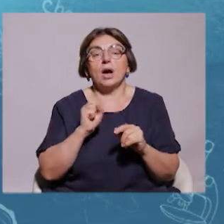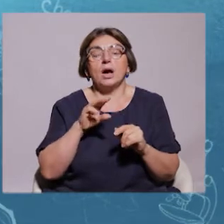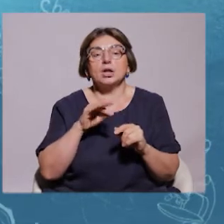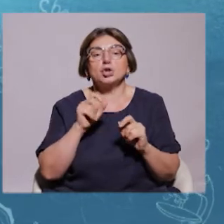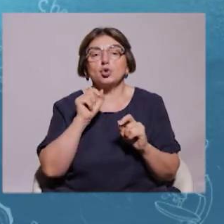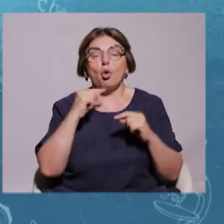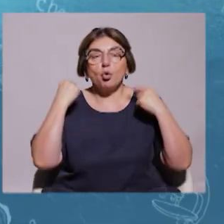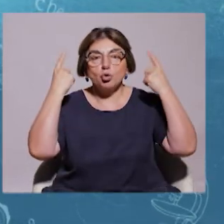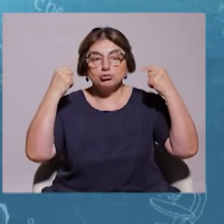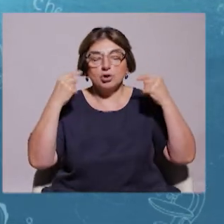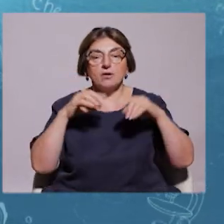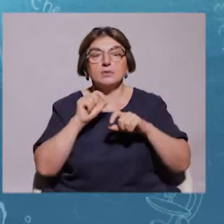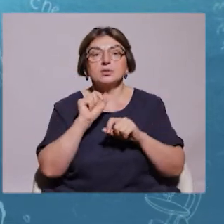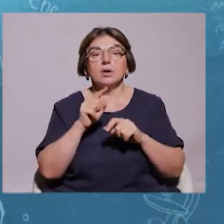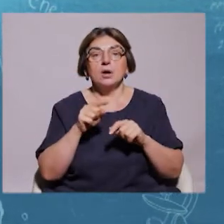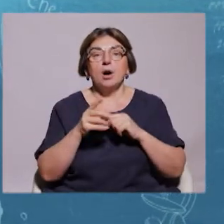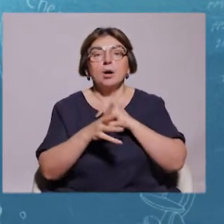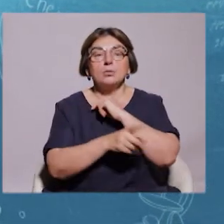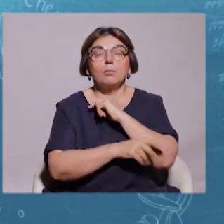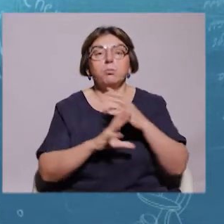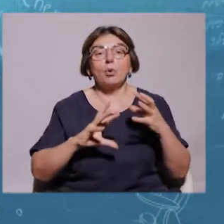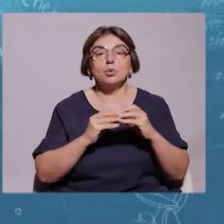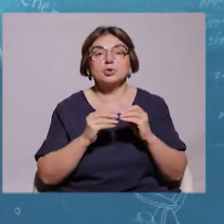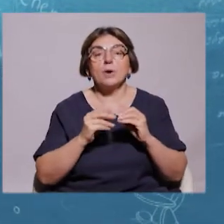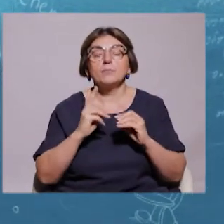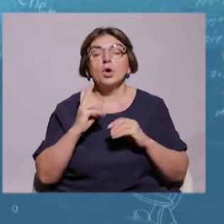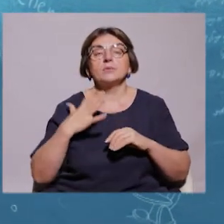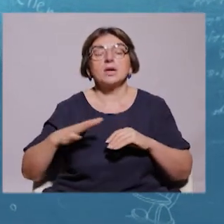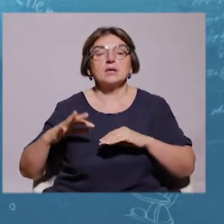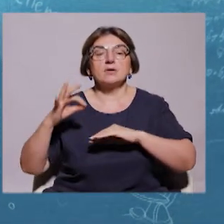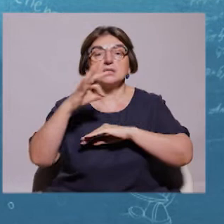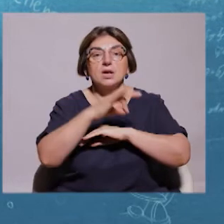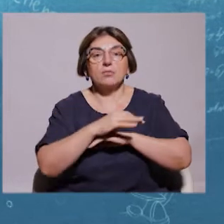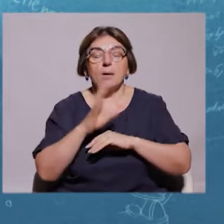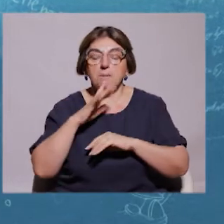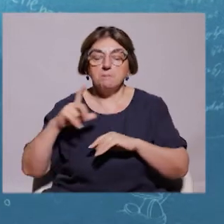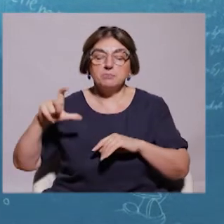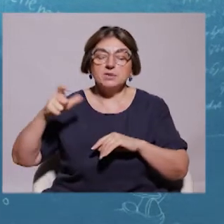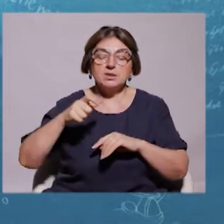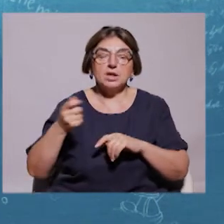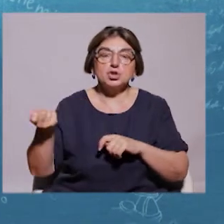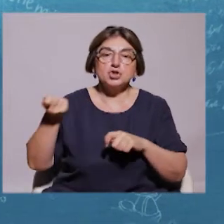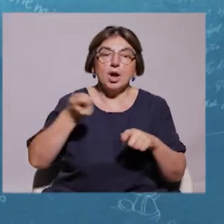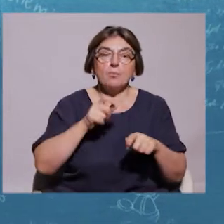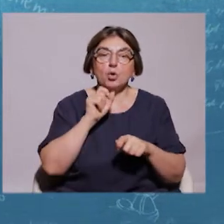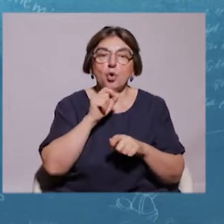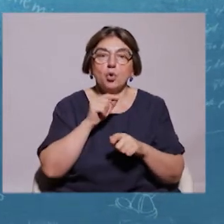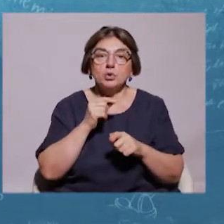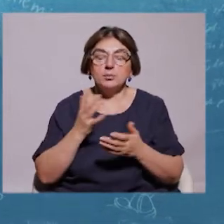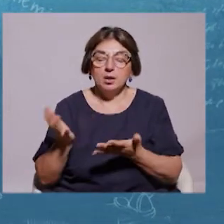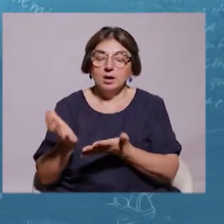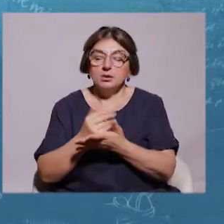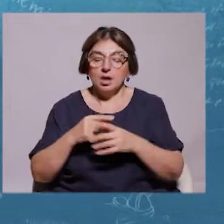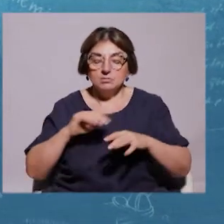კოლხეთში მიმდინარეებს ჩამოაქვთ ოქრო, რასაც ადგილობრივები დახვრეტილი ვარცლებით აგროვებენ. ქვეყანაში ტკბილი ნაყოფები იცის, გარდა თაფლისა, ის